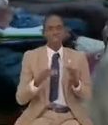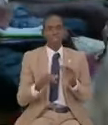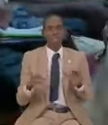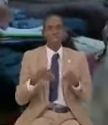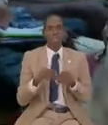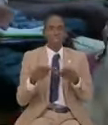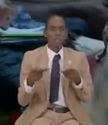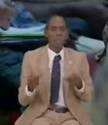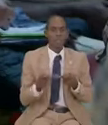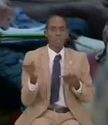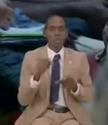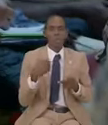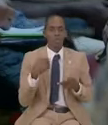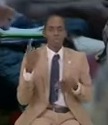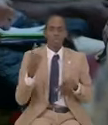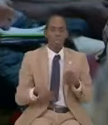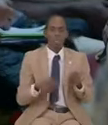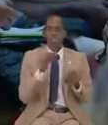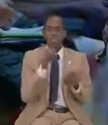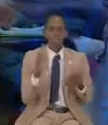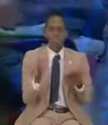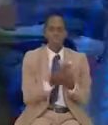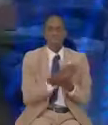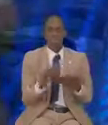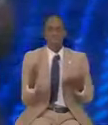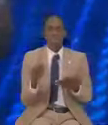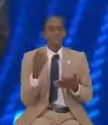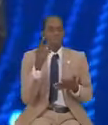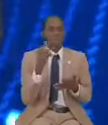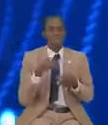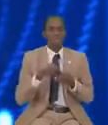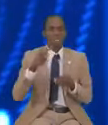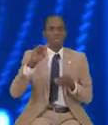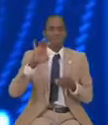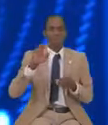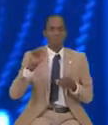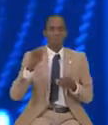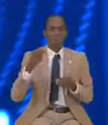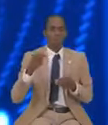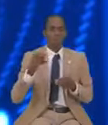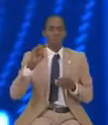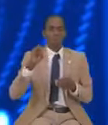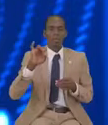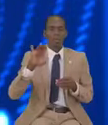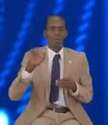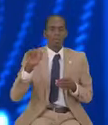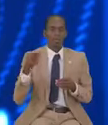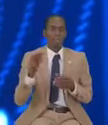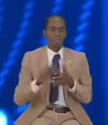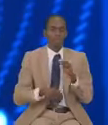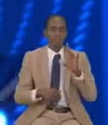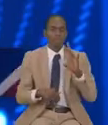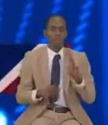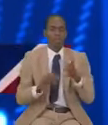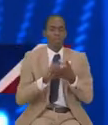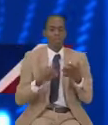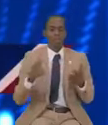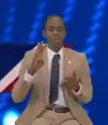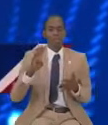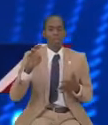étranger où on ne peut pas chanter les chansons de Sion Michel chapitre 7 Michel